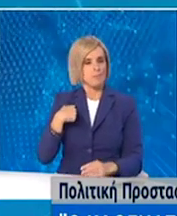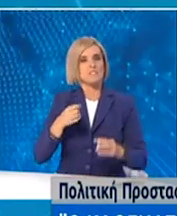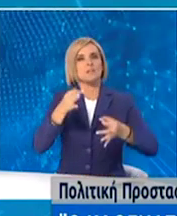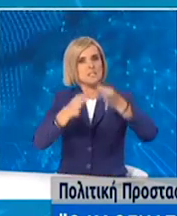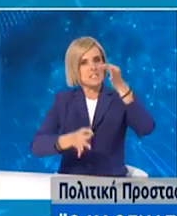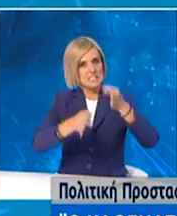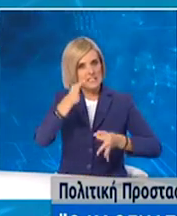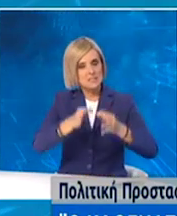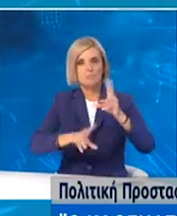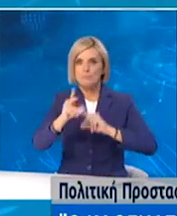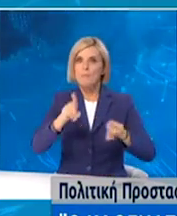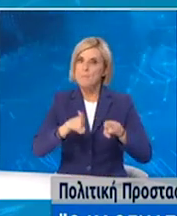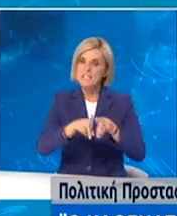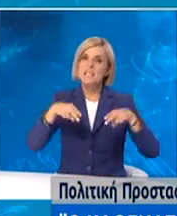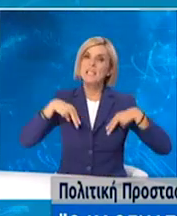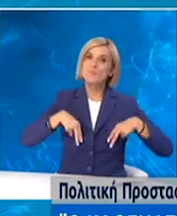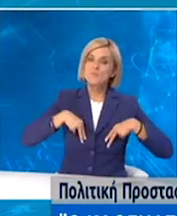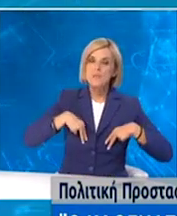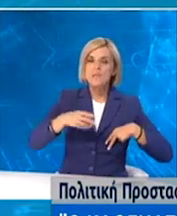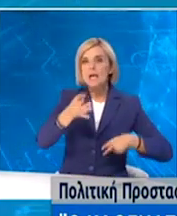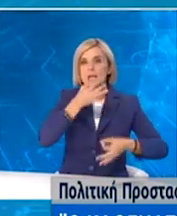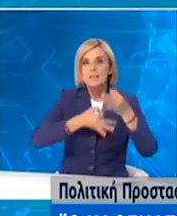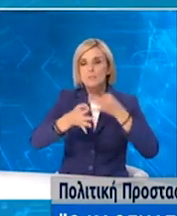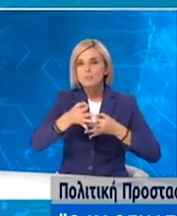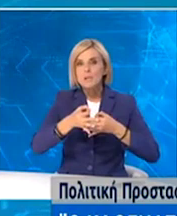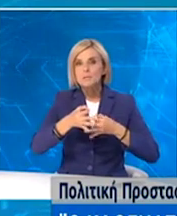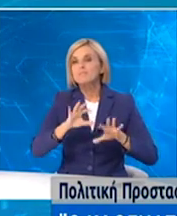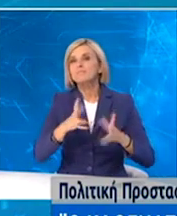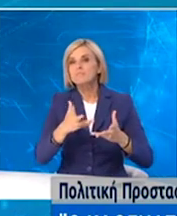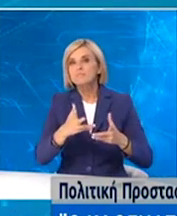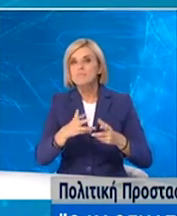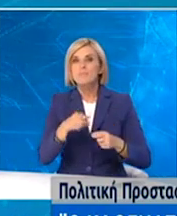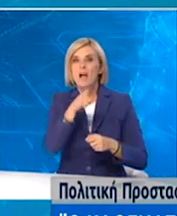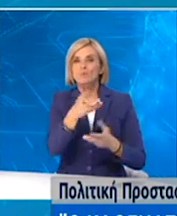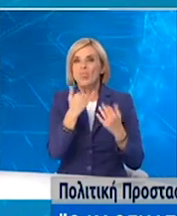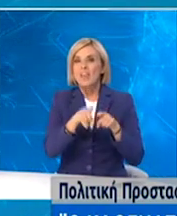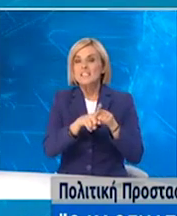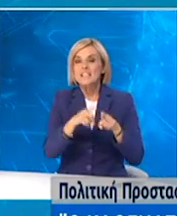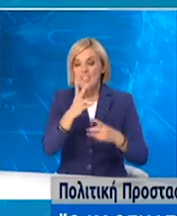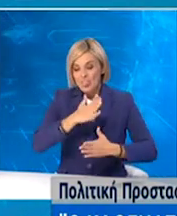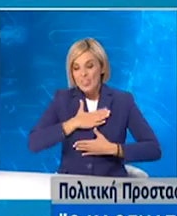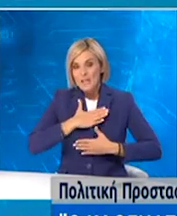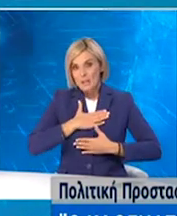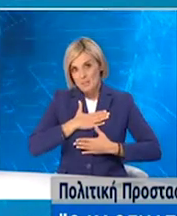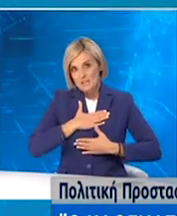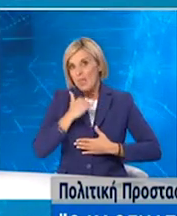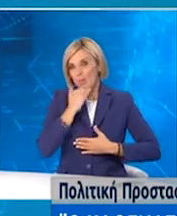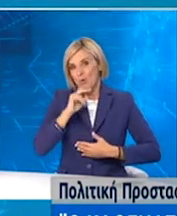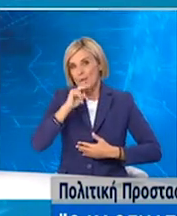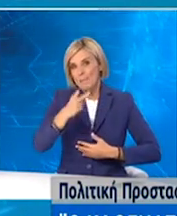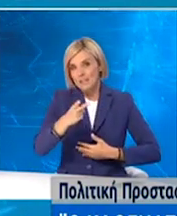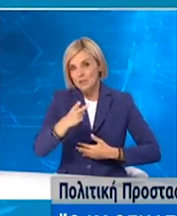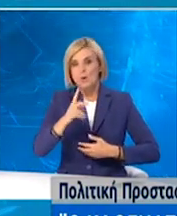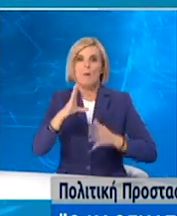είτε στα αντίστοιχα υπουργεία για ζητήματα τα οποία δεν αφορούν το δικό μας αντικείμενο. Και θέλω να με δικαιολογήσετε σε αυτό,